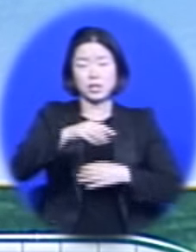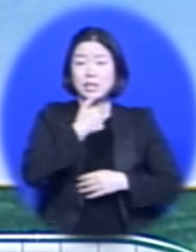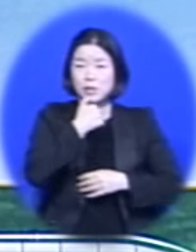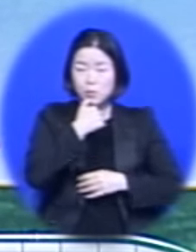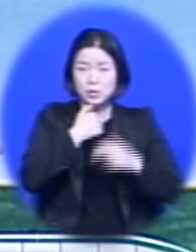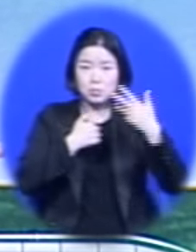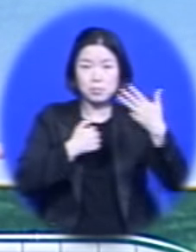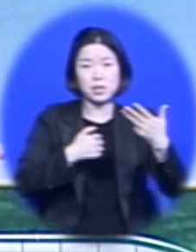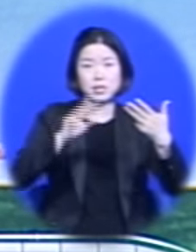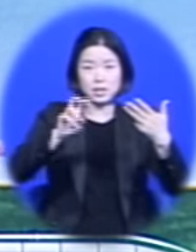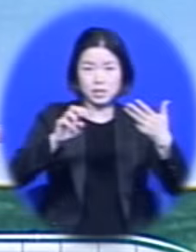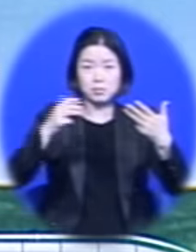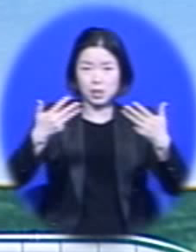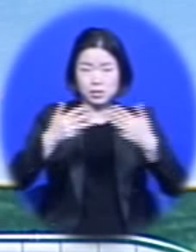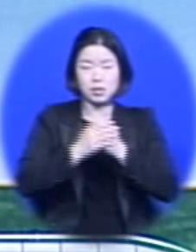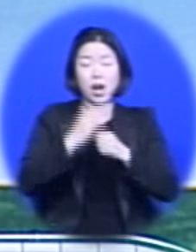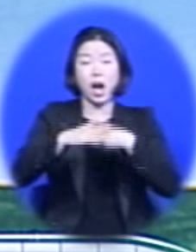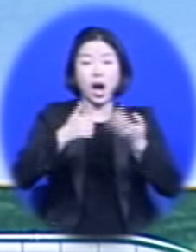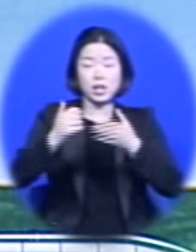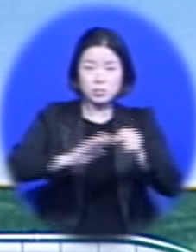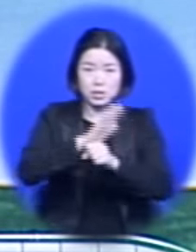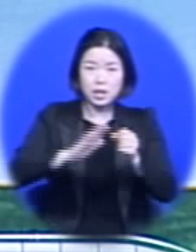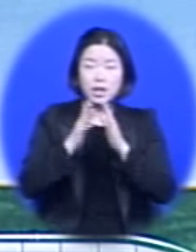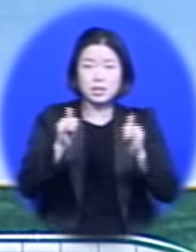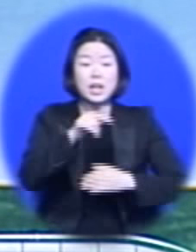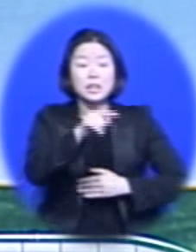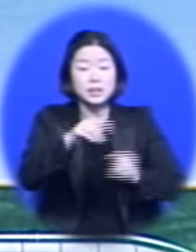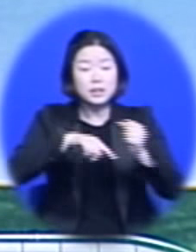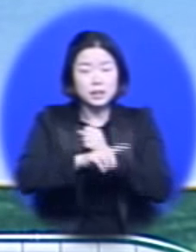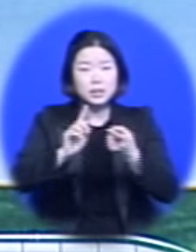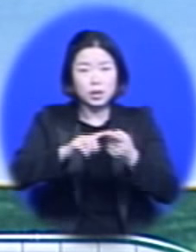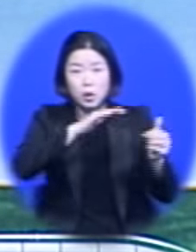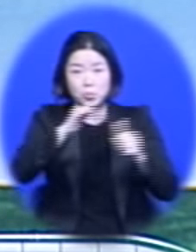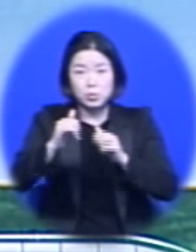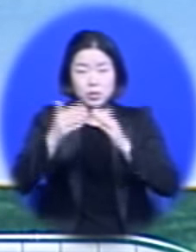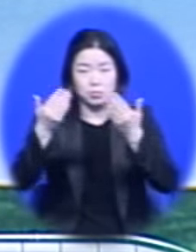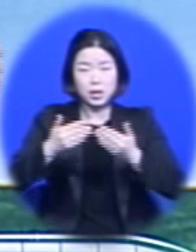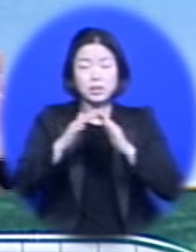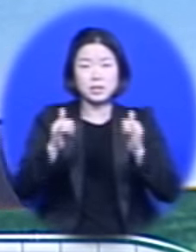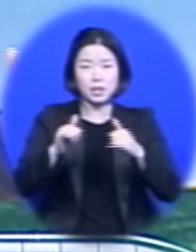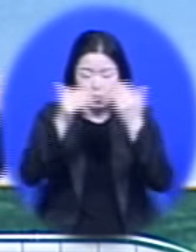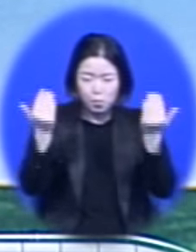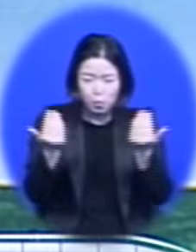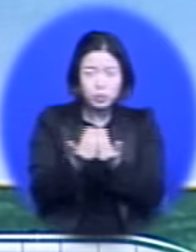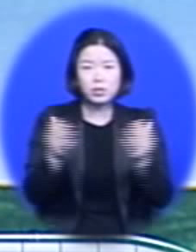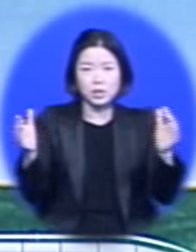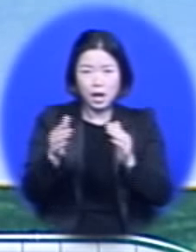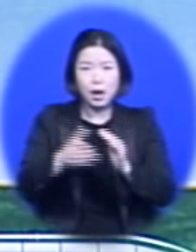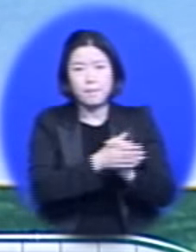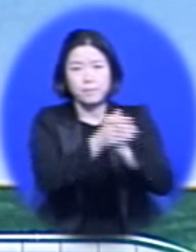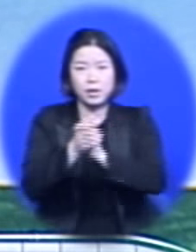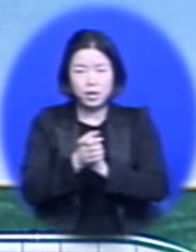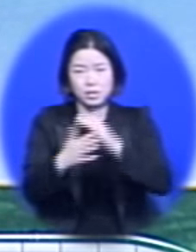8장 28절 하나님을 사랑하는 자 곧 그 뜻대로 부르심을 입은 자들에게는 모든 것이 다 합력하여